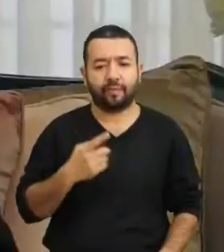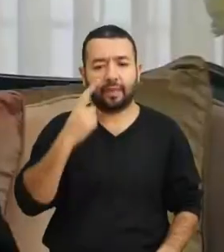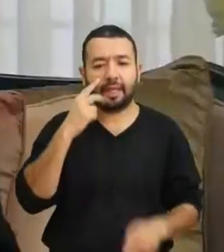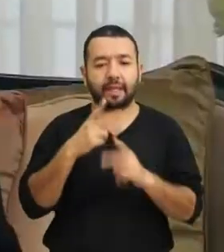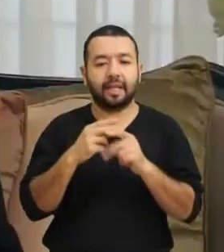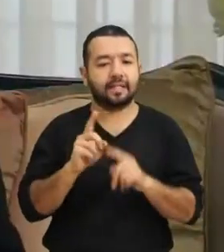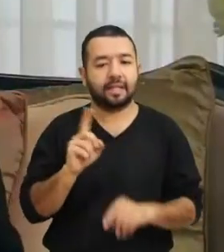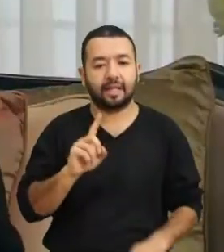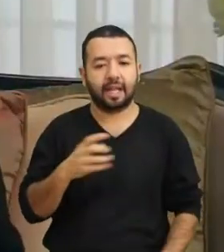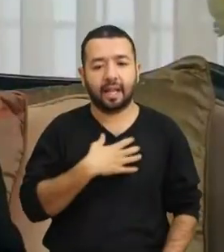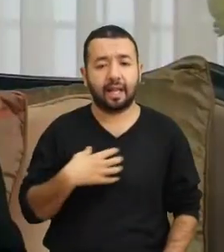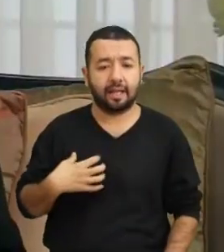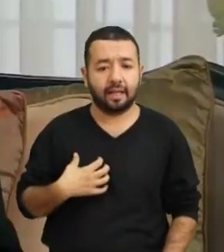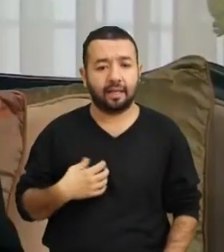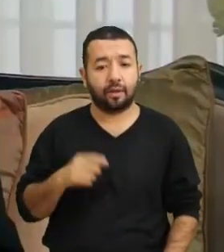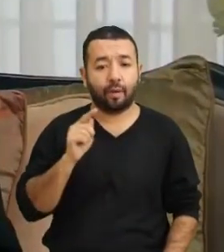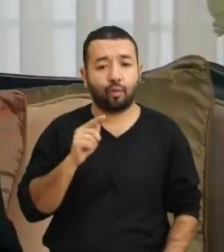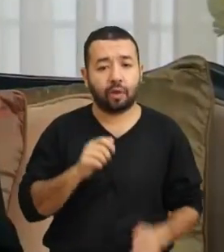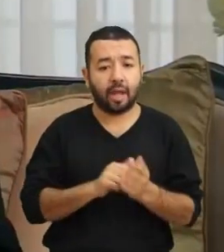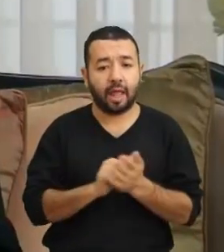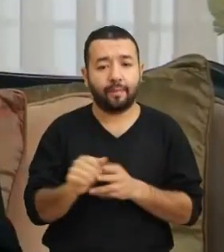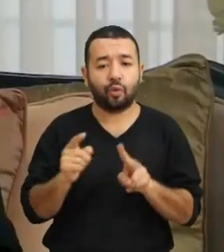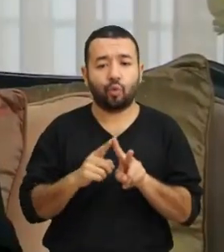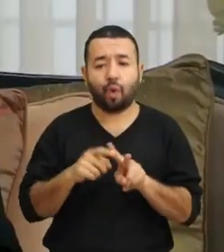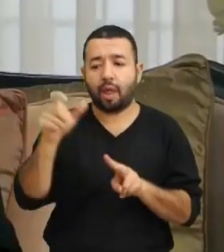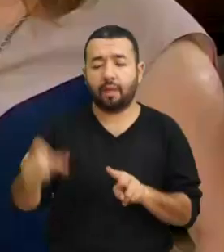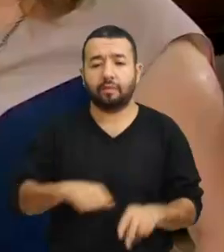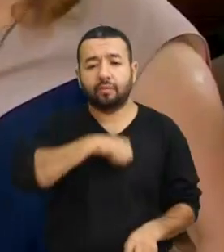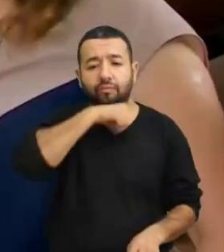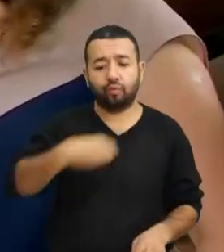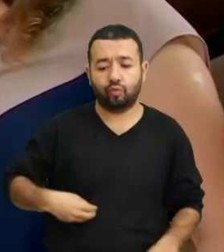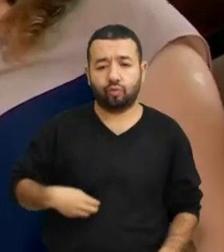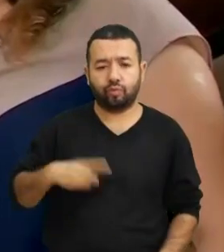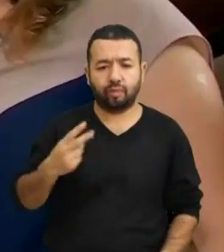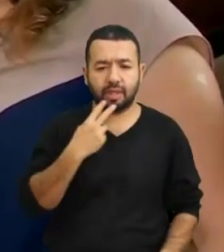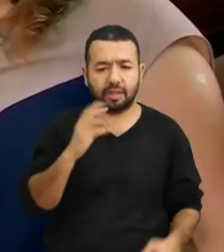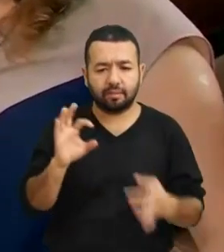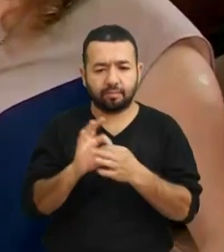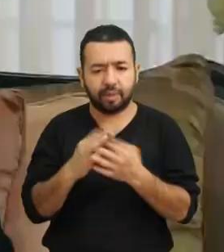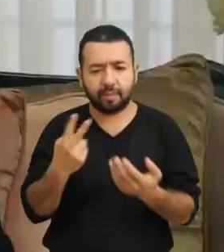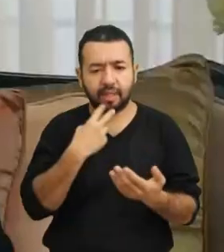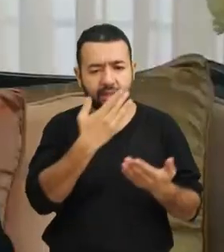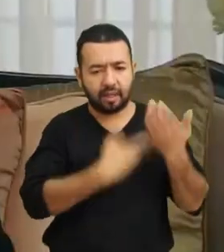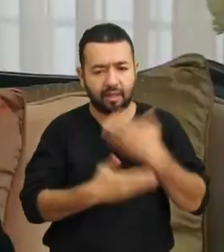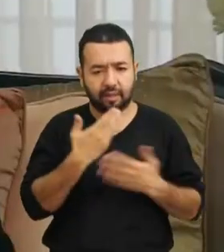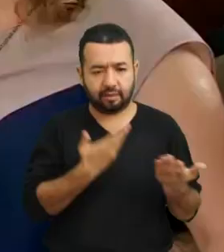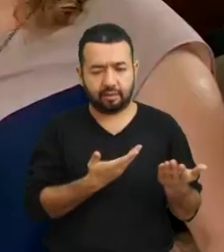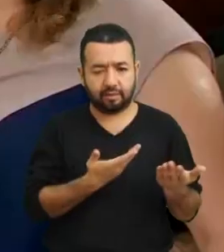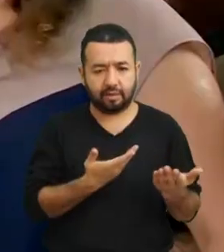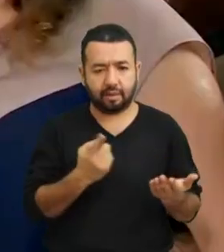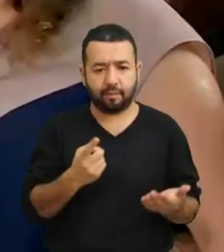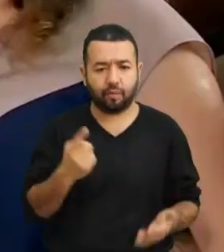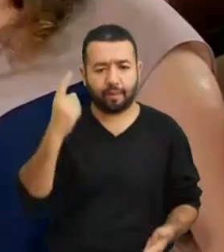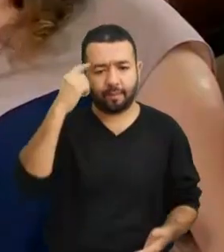Nazar değil anneş kocuğum. Bunların hepsi Nurhan yüzünden. Kızım ne alakası var? Kız anlattı ya. Bunlar